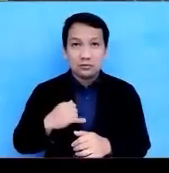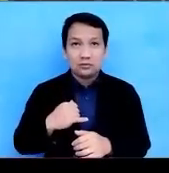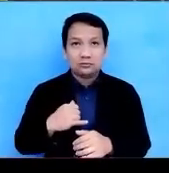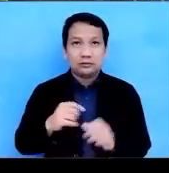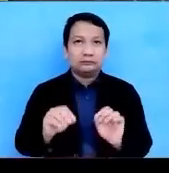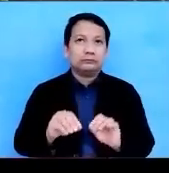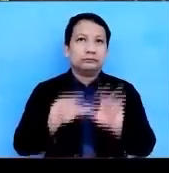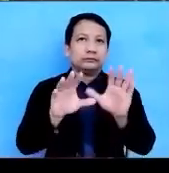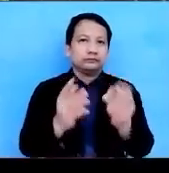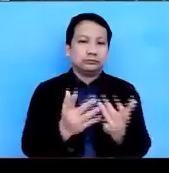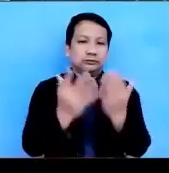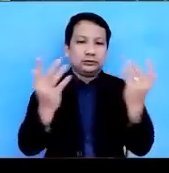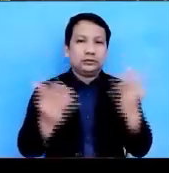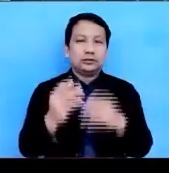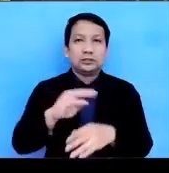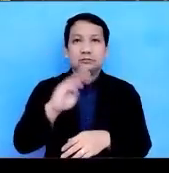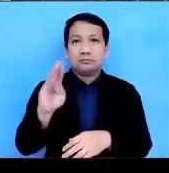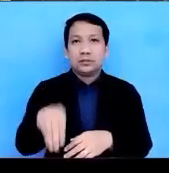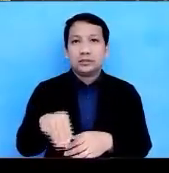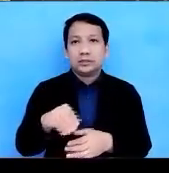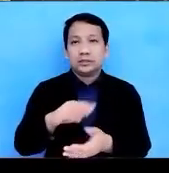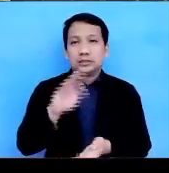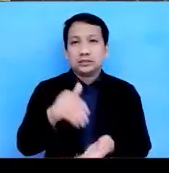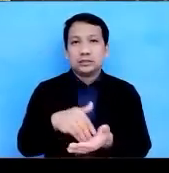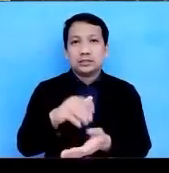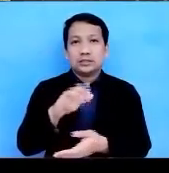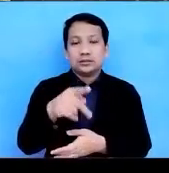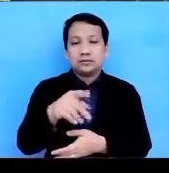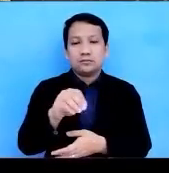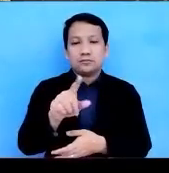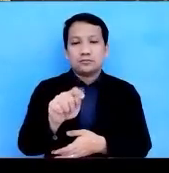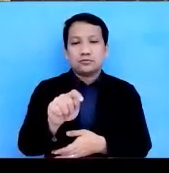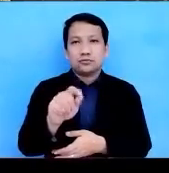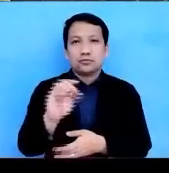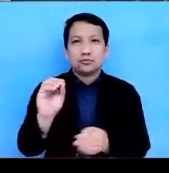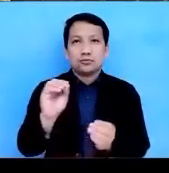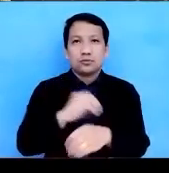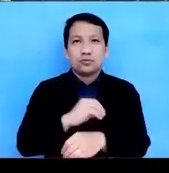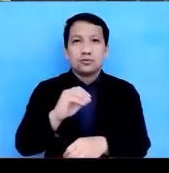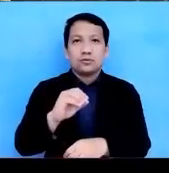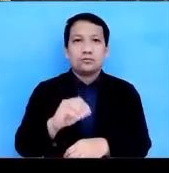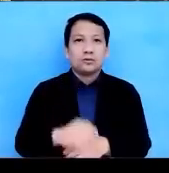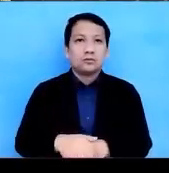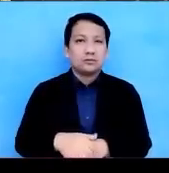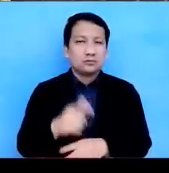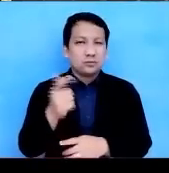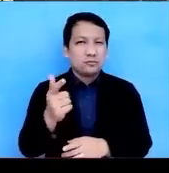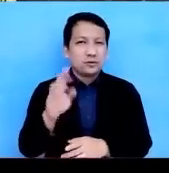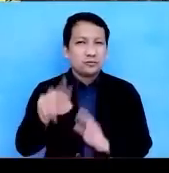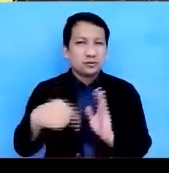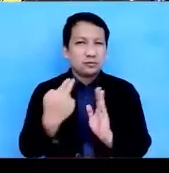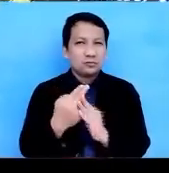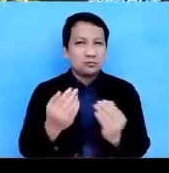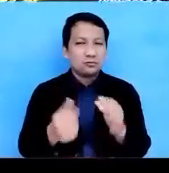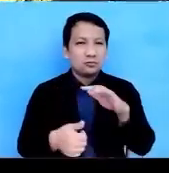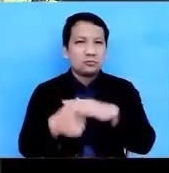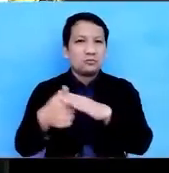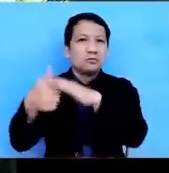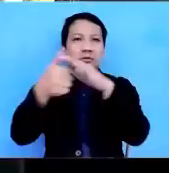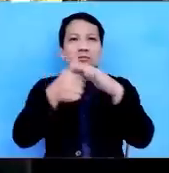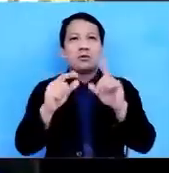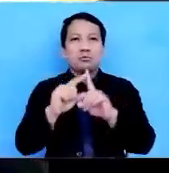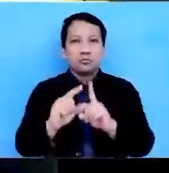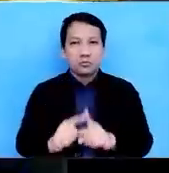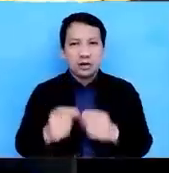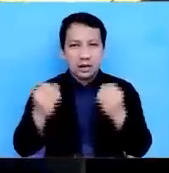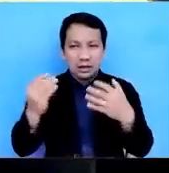ang sunog sa Manila Central Post Office. Sa nakalipas po na 24 na oras, heto po ang dami